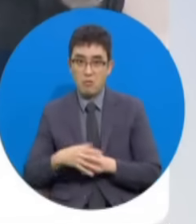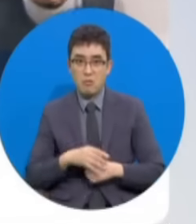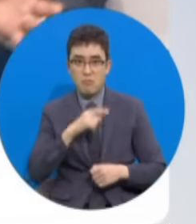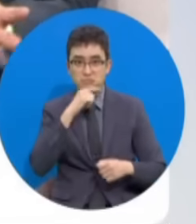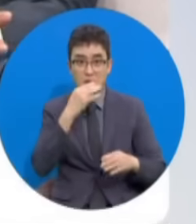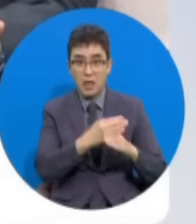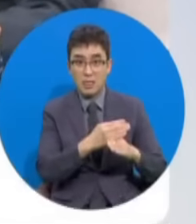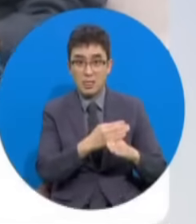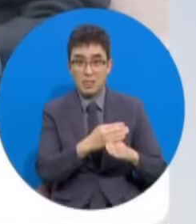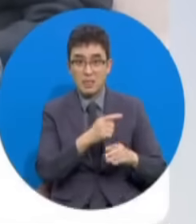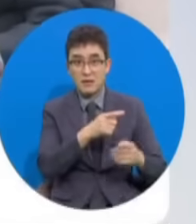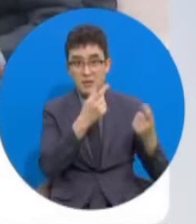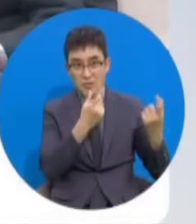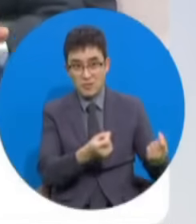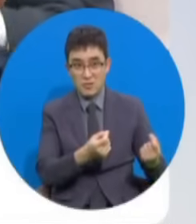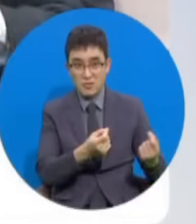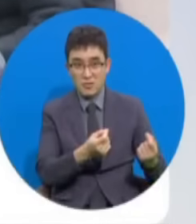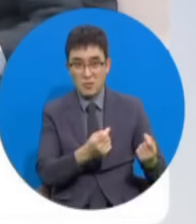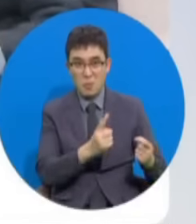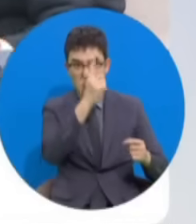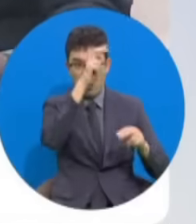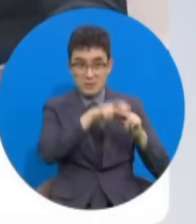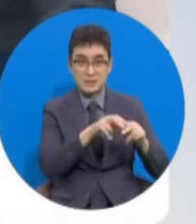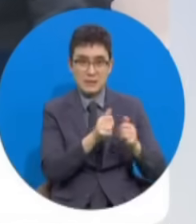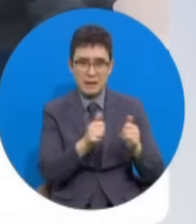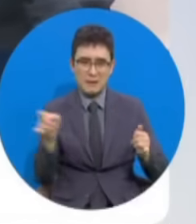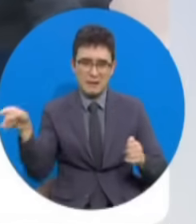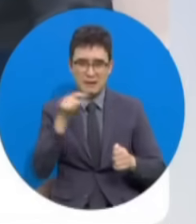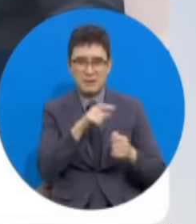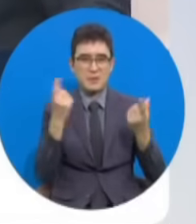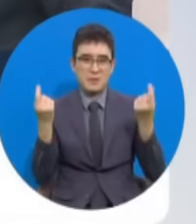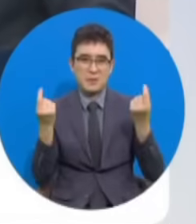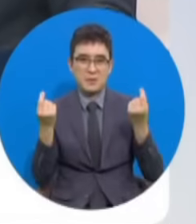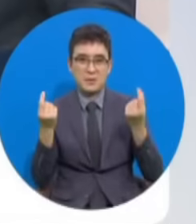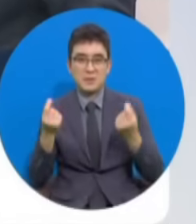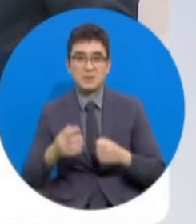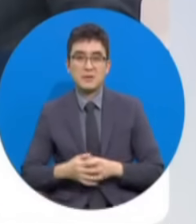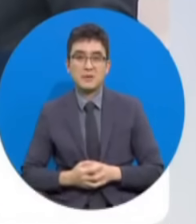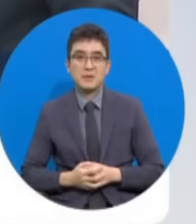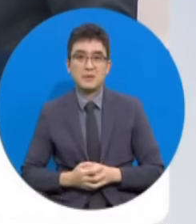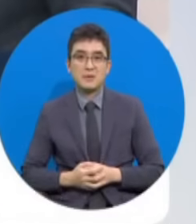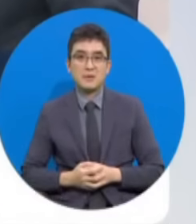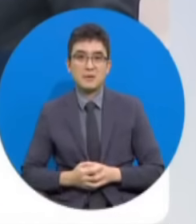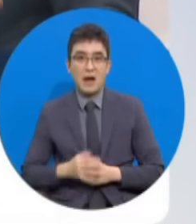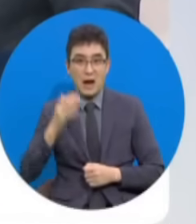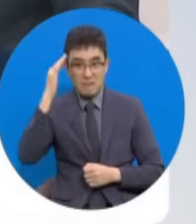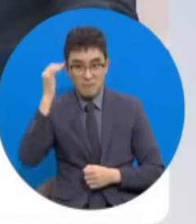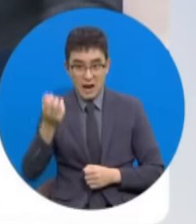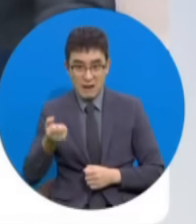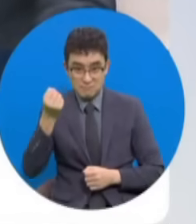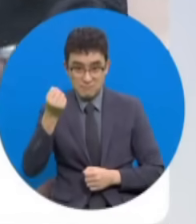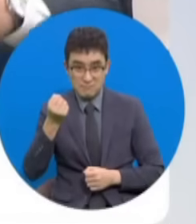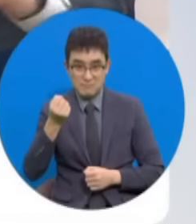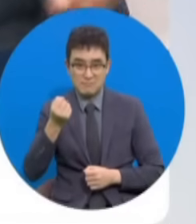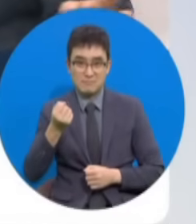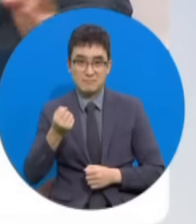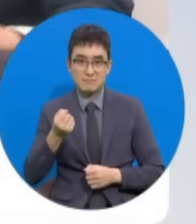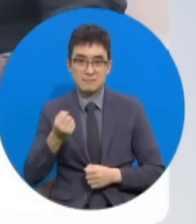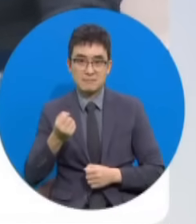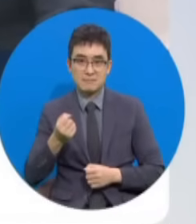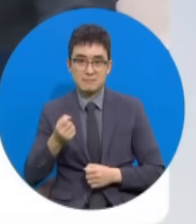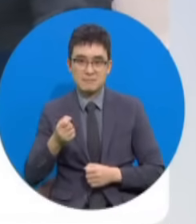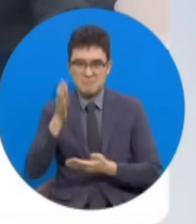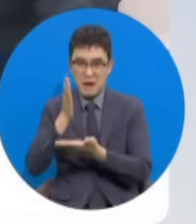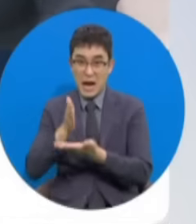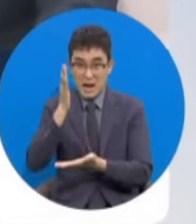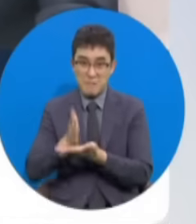북한 사람들의 고위 관료들의 생각도 매우 유사할 거라고 보여집니다. 그래서 그게 뭐 남한 거다, 대한민국 거다, 그래서 사서는 안 된다,